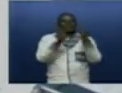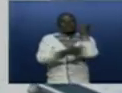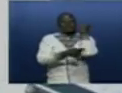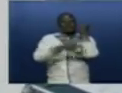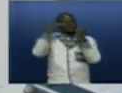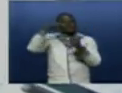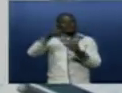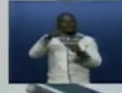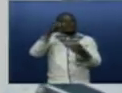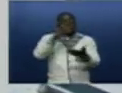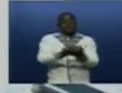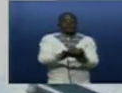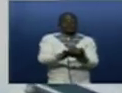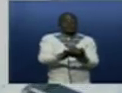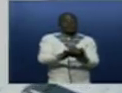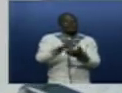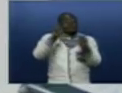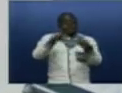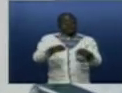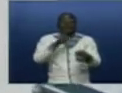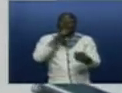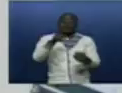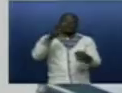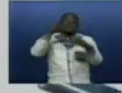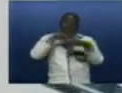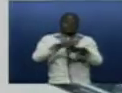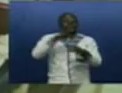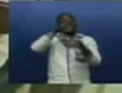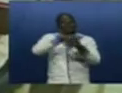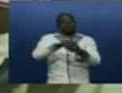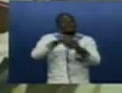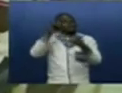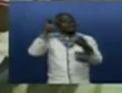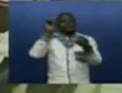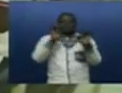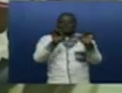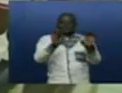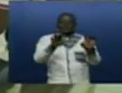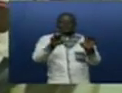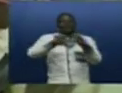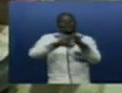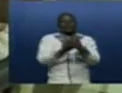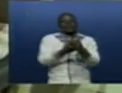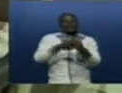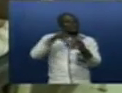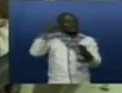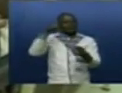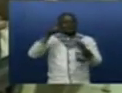extrémisme puissent être instruits sur les dangers qui le recèlent. En ce début de rentrée scolaire et